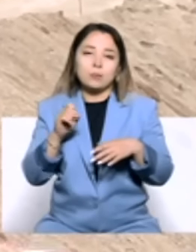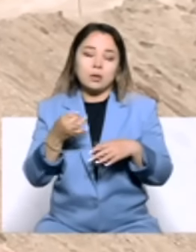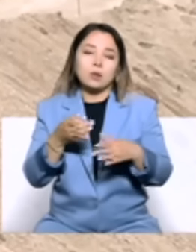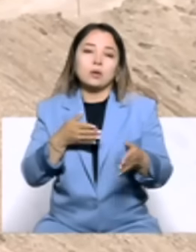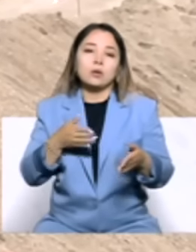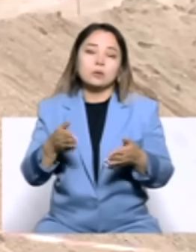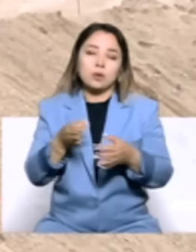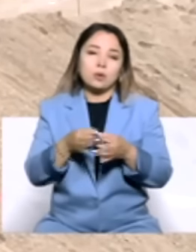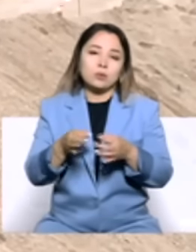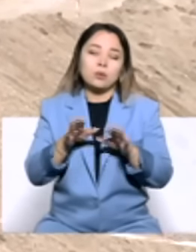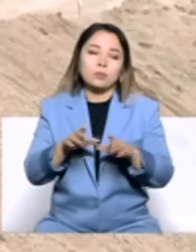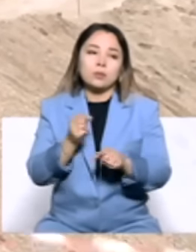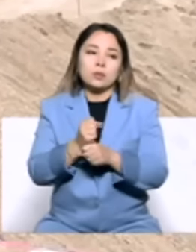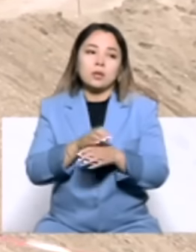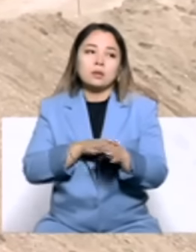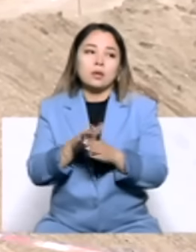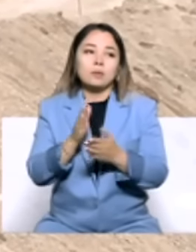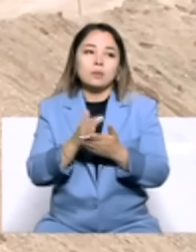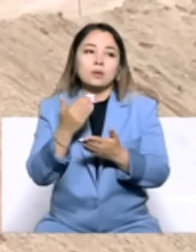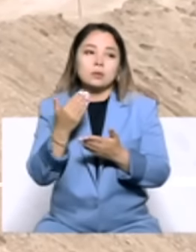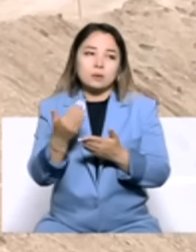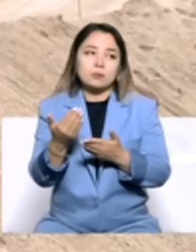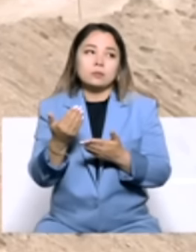бөлімі. Заказчик болады. Иә.